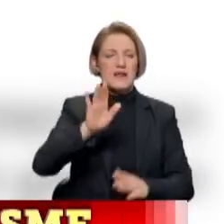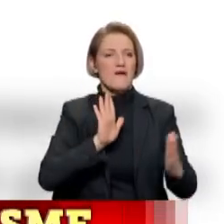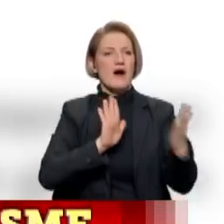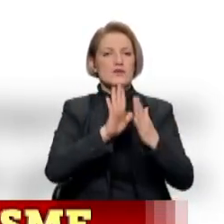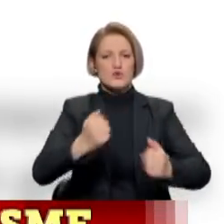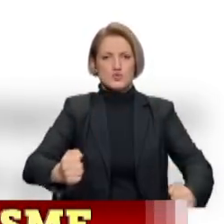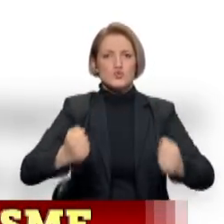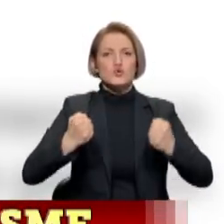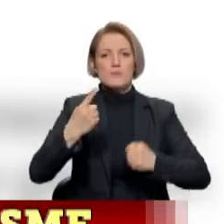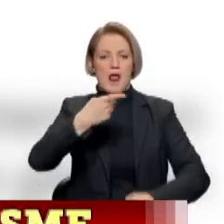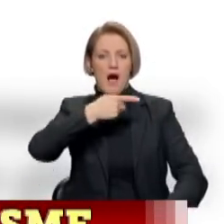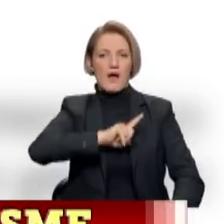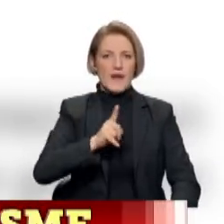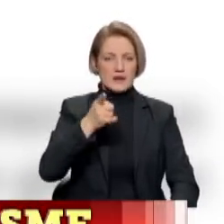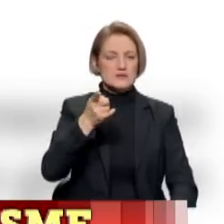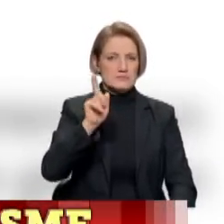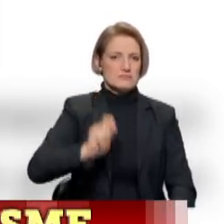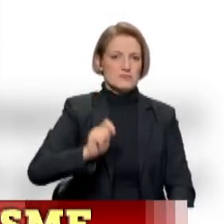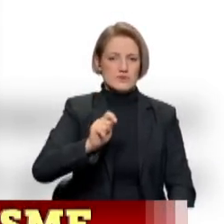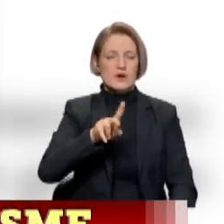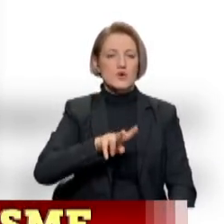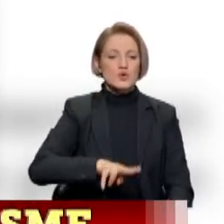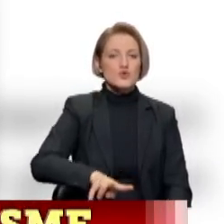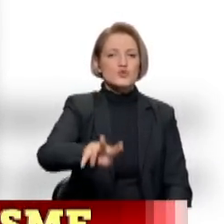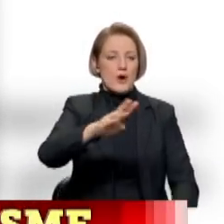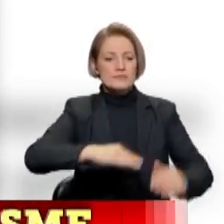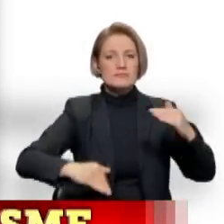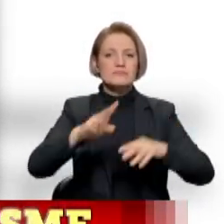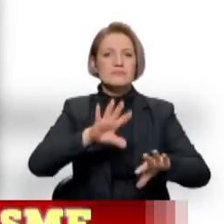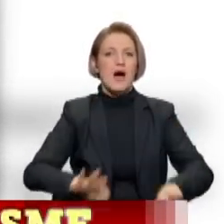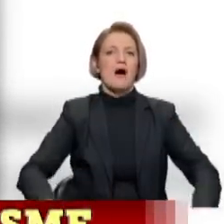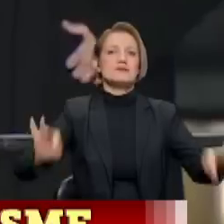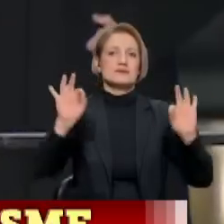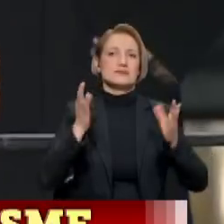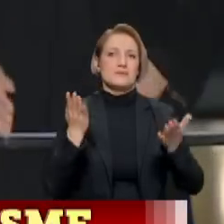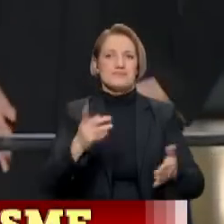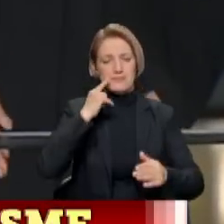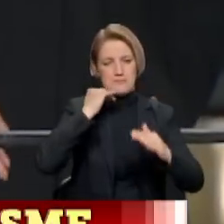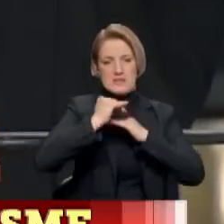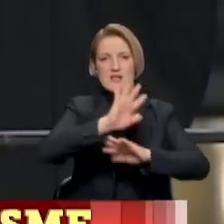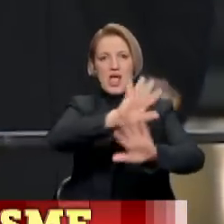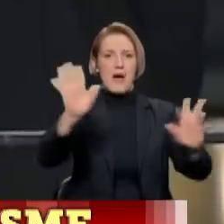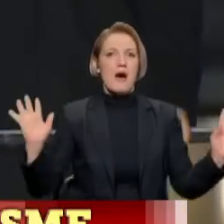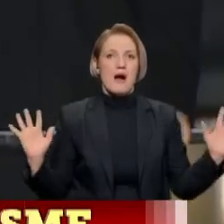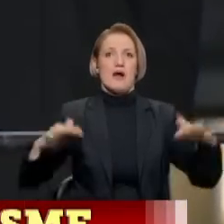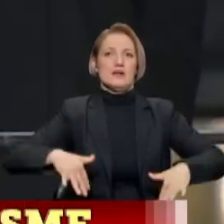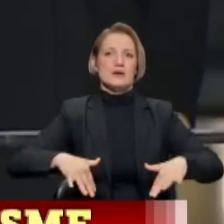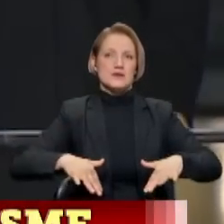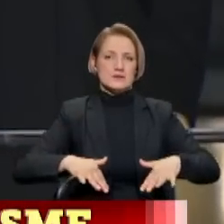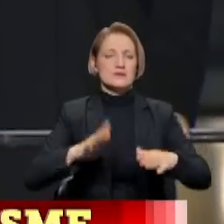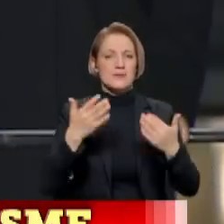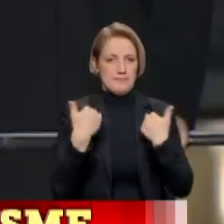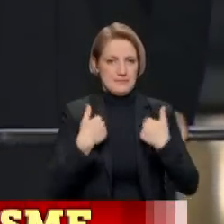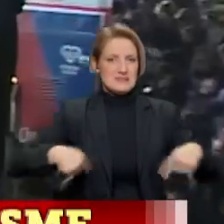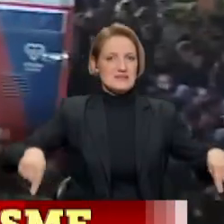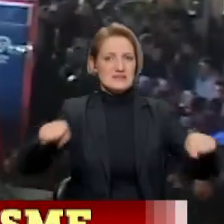karşısına güçlü bir aday profili inşa edecek yolun taşlarını döşemekten başka bir işe yaramayacaktır. Milletçe ayağa kalkacağız.